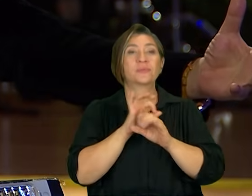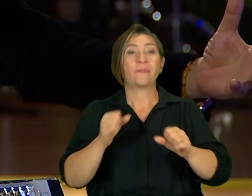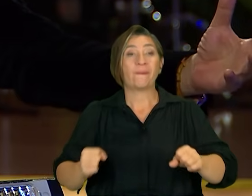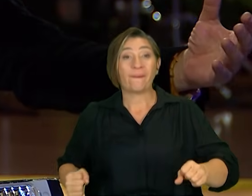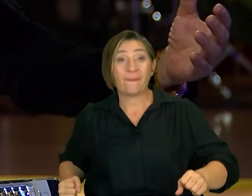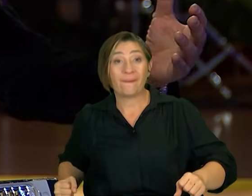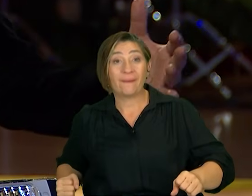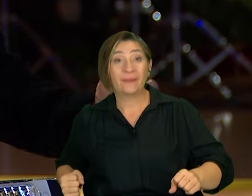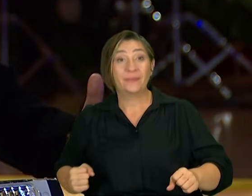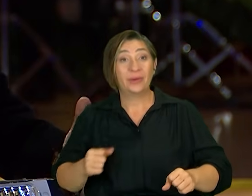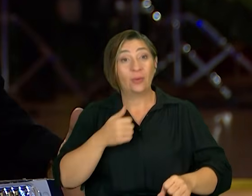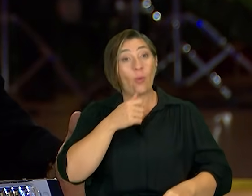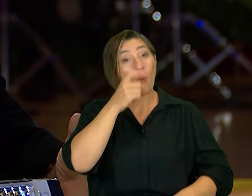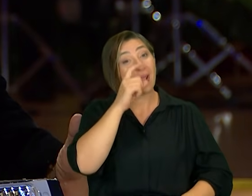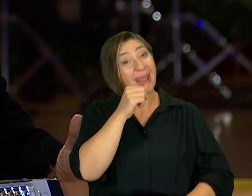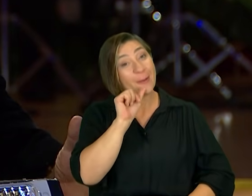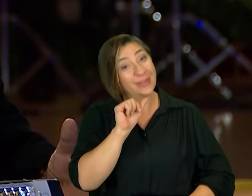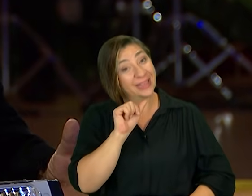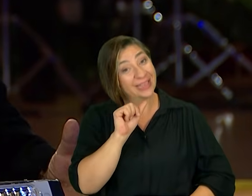yumruğu sallayacak. Okan abi.